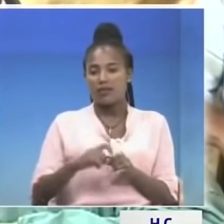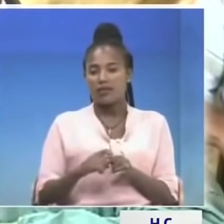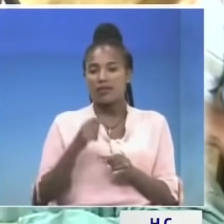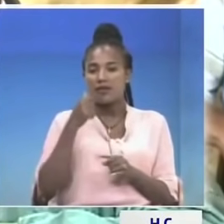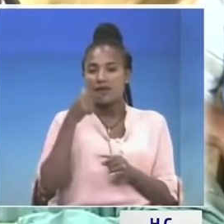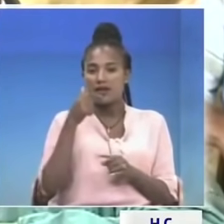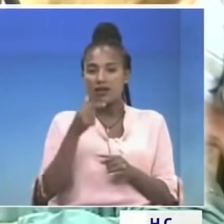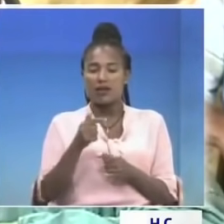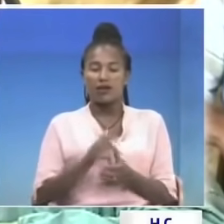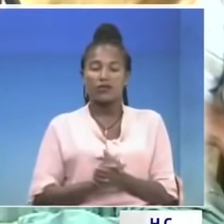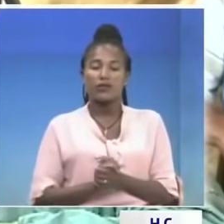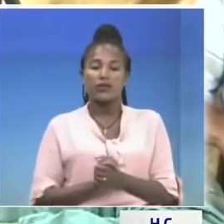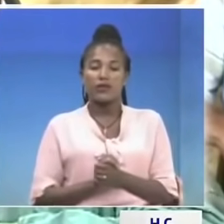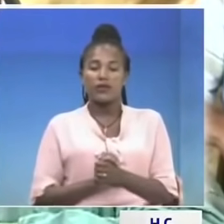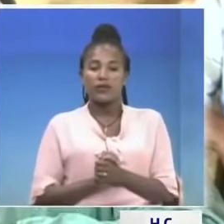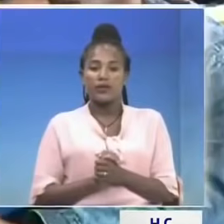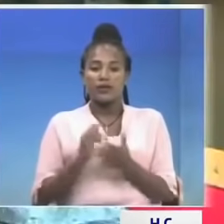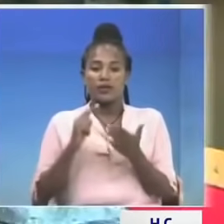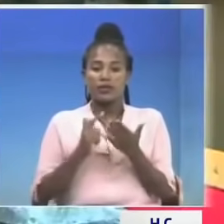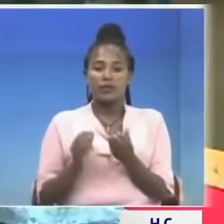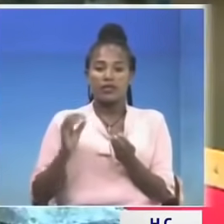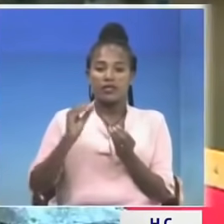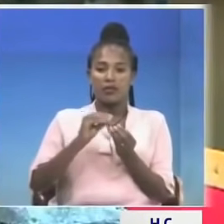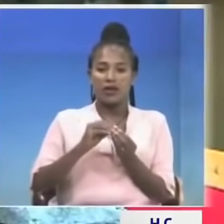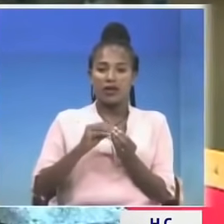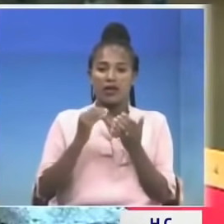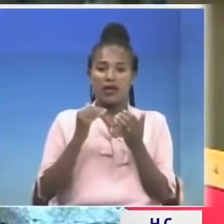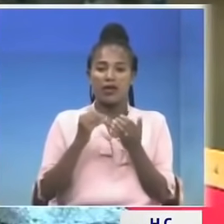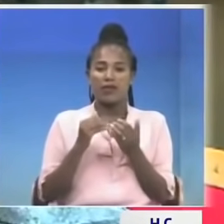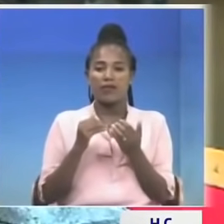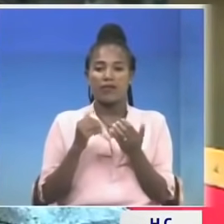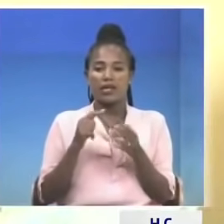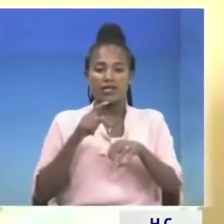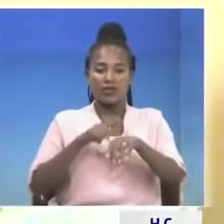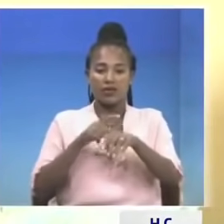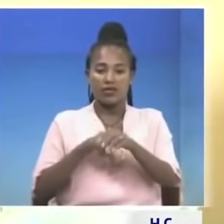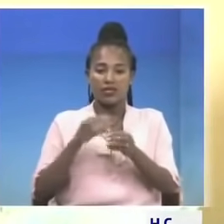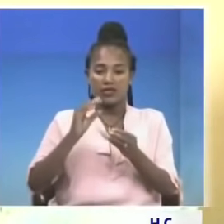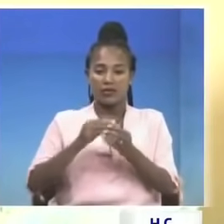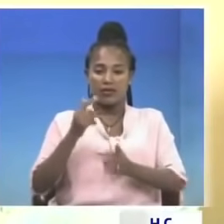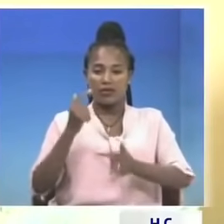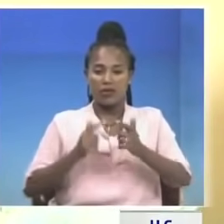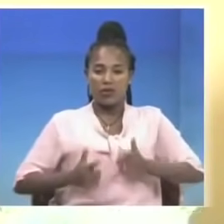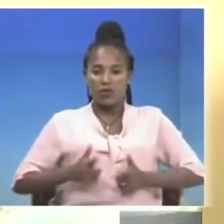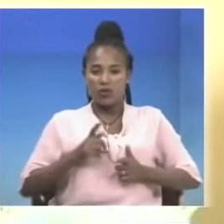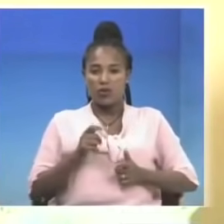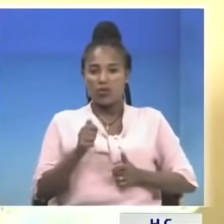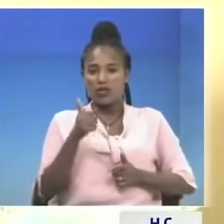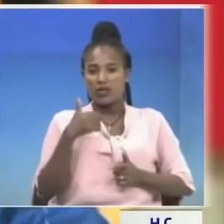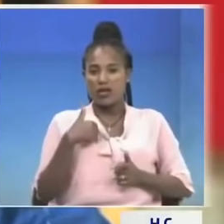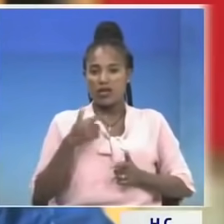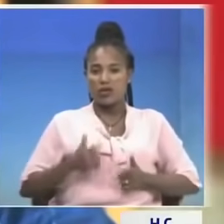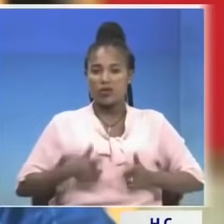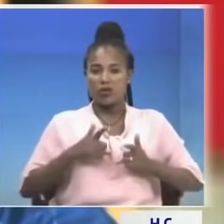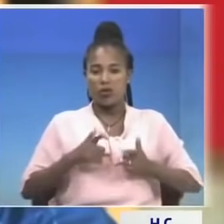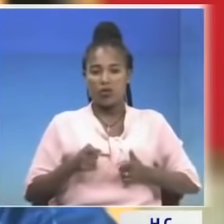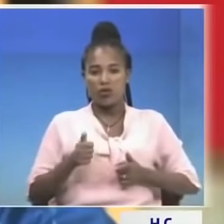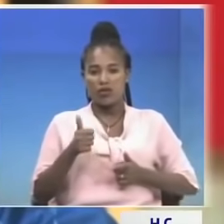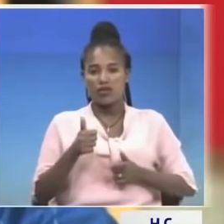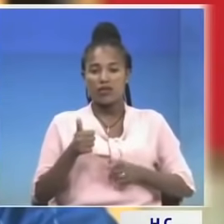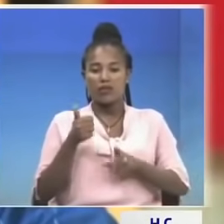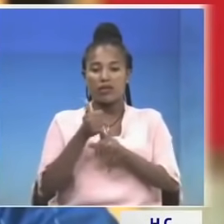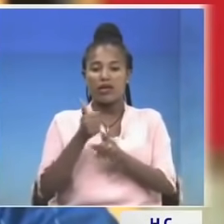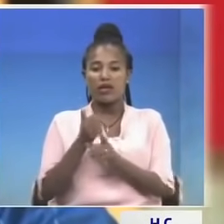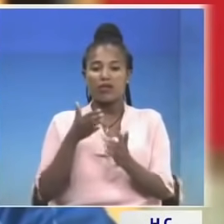ነው ማሳሰቢያ የሰጡት። ከዚህም በተጨማሪ አሁን ከጊዜ ወደ ጊዜ እየጨመረ የመጣ የኑሮ ውድነት አለ። የኑሮ ውድነት ለመታገል